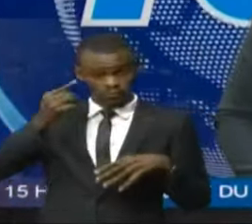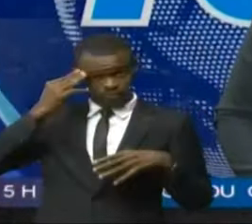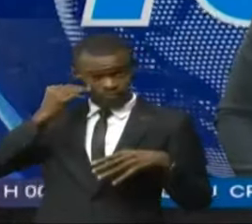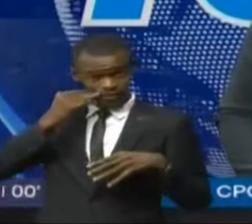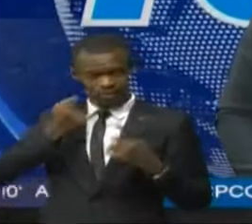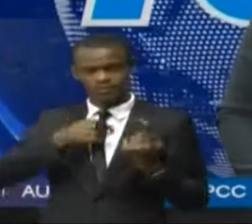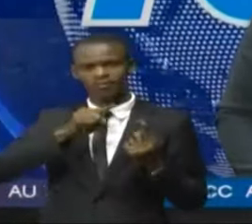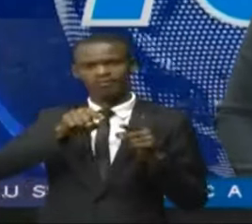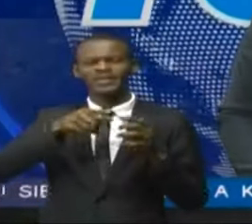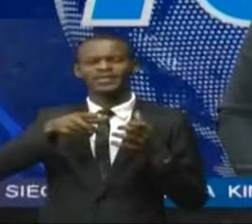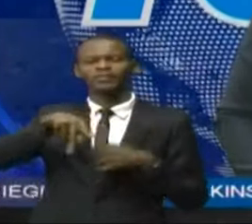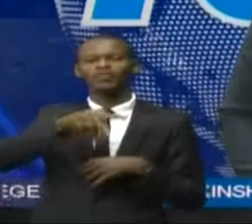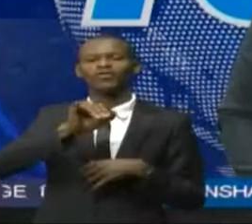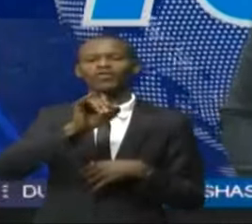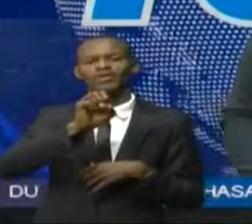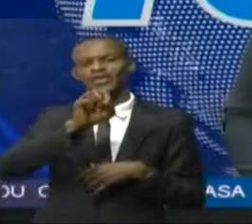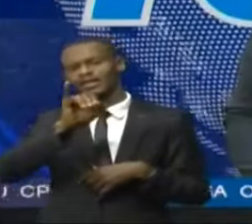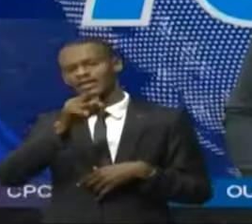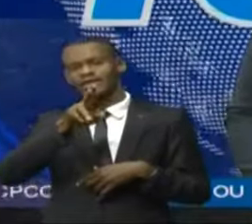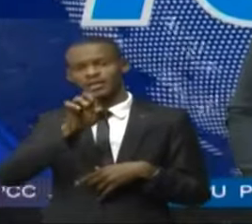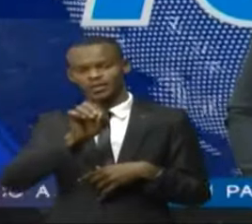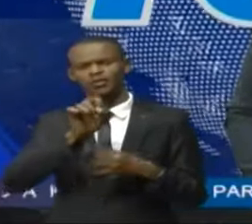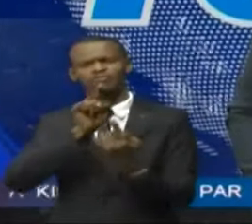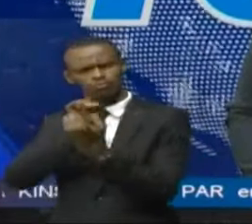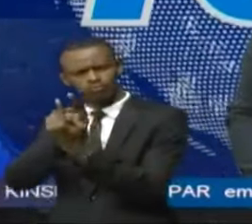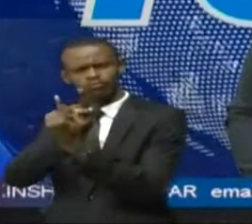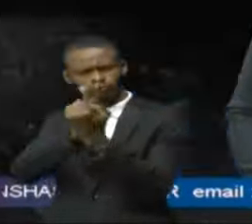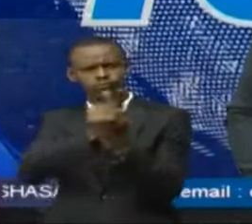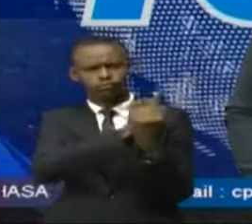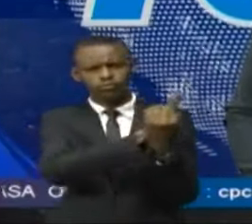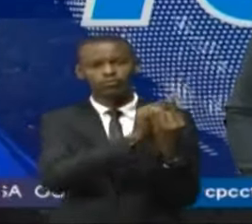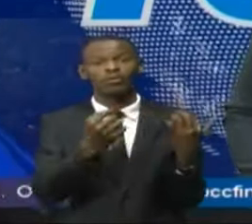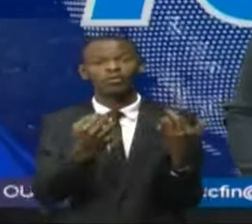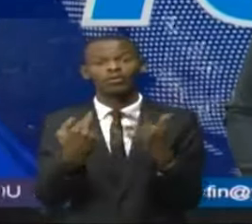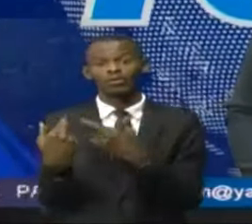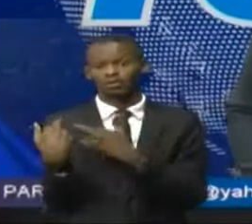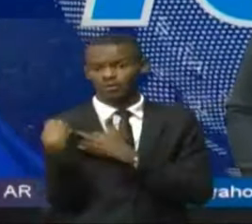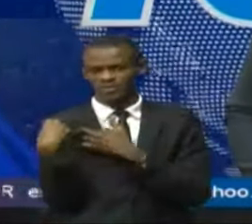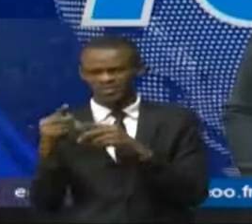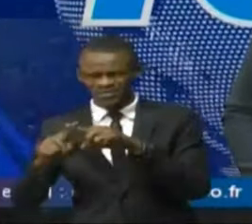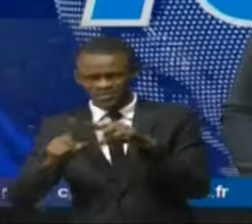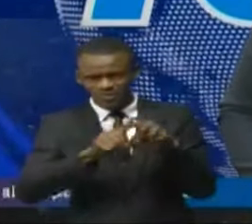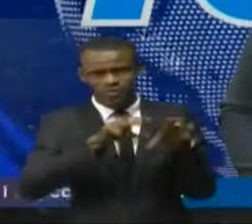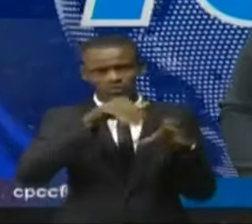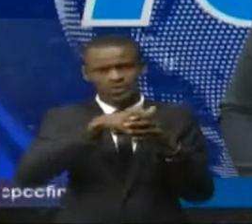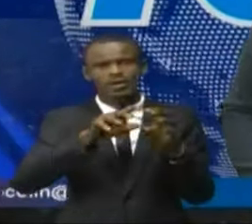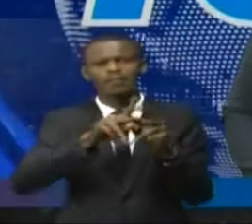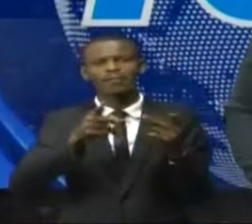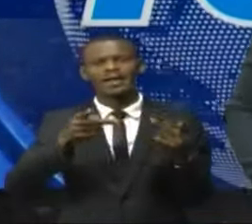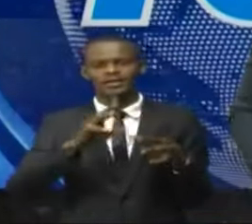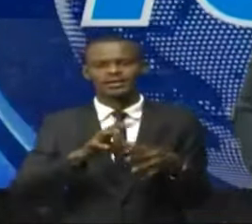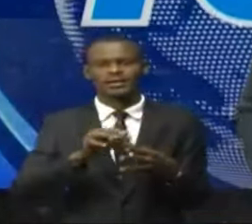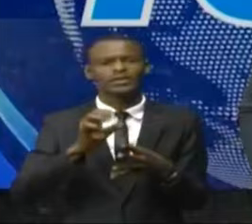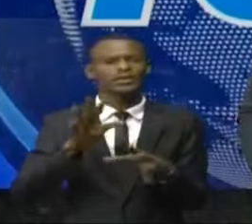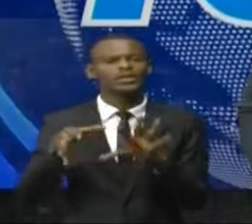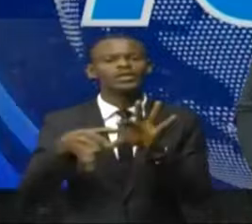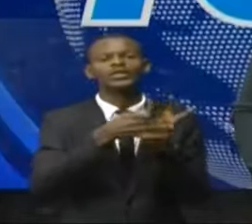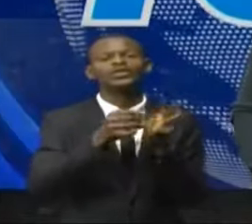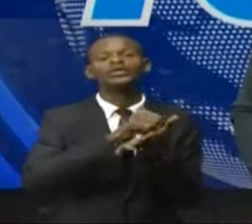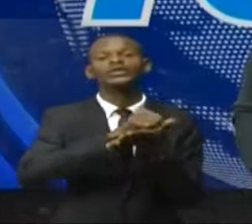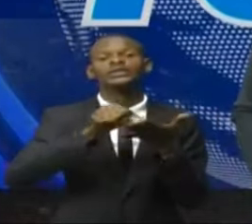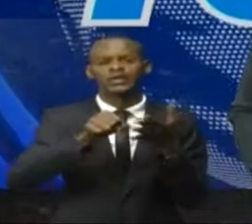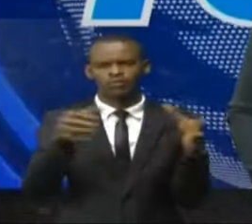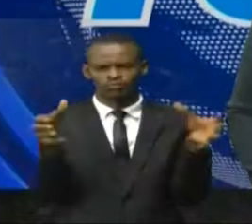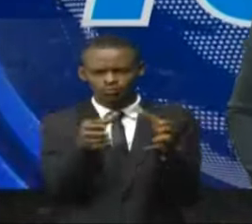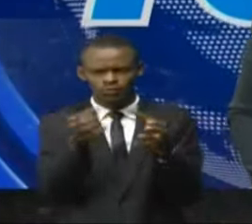un tête-à-tête avec le président de formation politique, membre de l'Union sacrée de la nation, objectif peaufiné de stratégie pour la réélection de